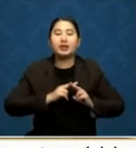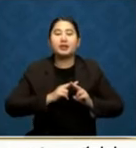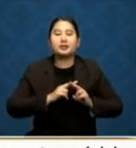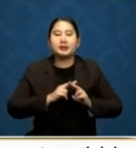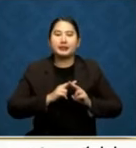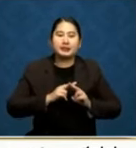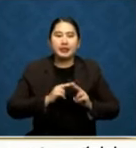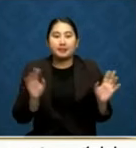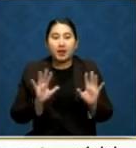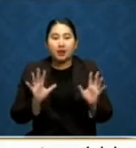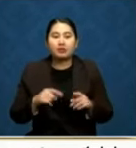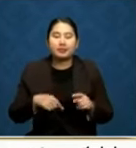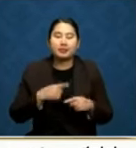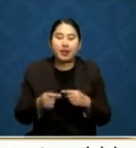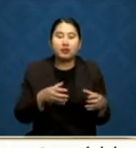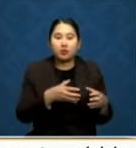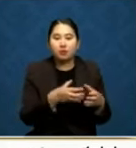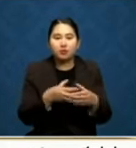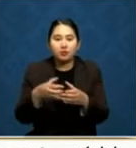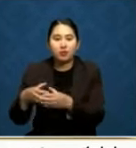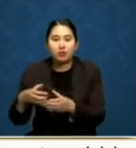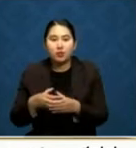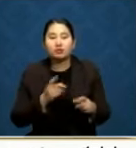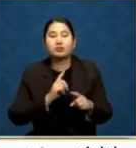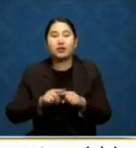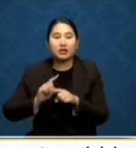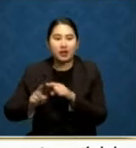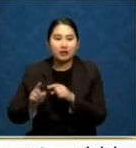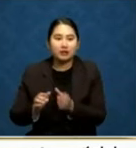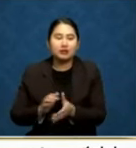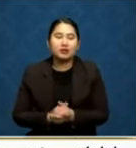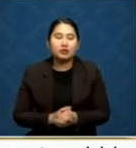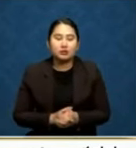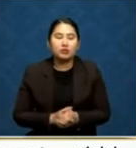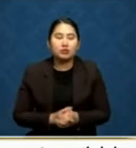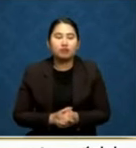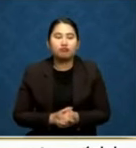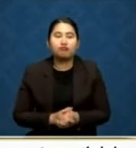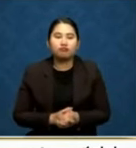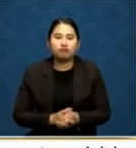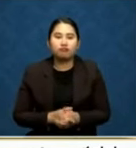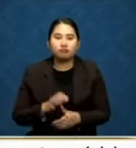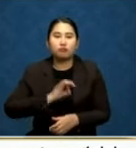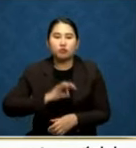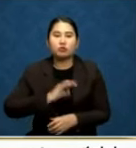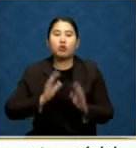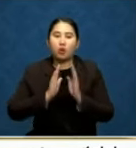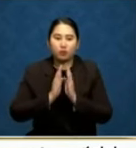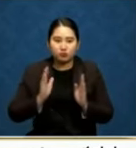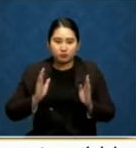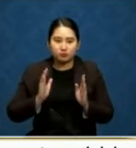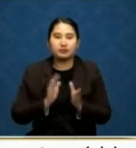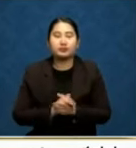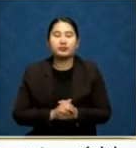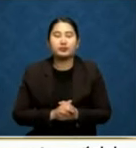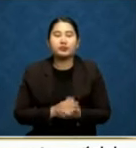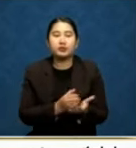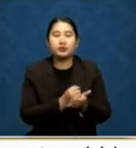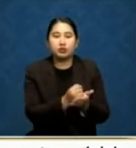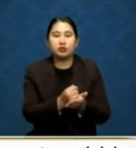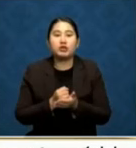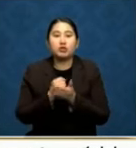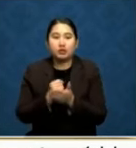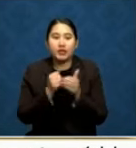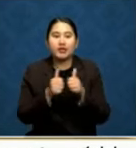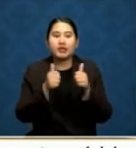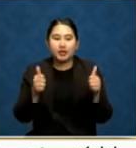ก็ต้องไปหาสินเชื่ออะไรย่อยอย่นี้อันนี้ผมขอขอบคุณมากๆ ที่ช่วยพนประช